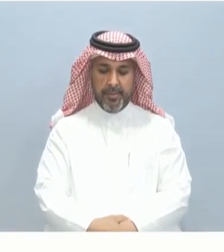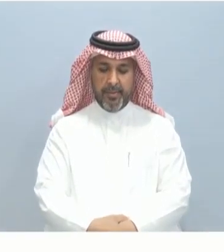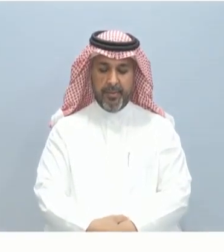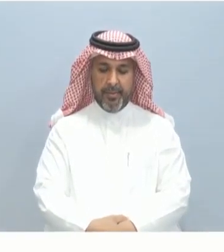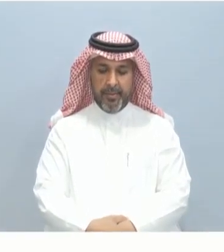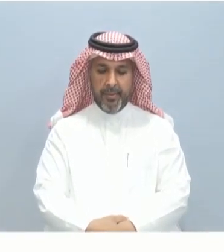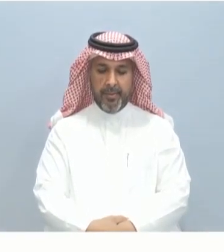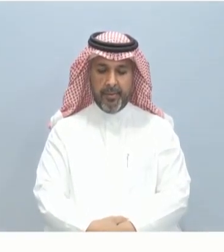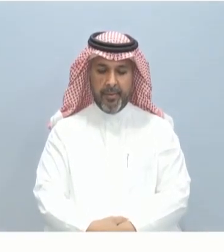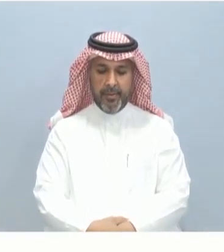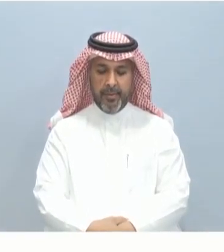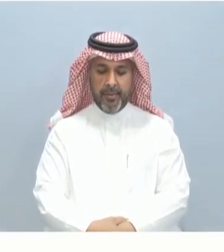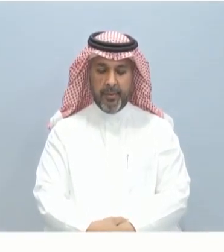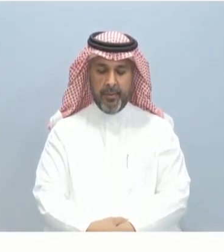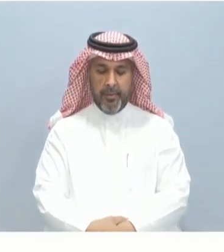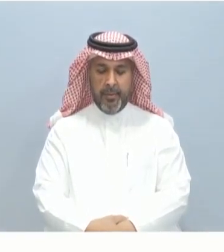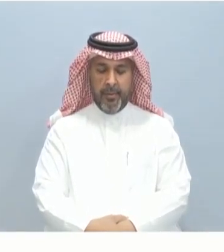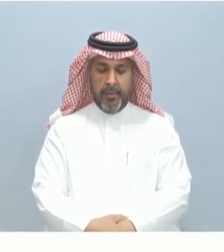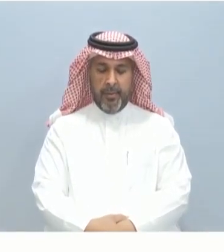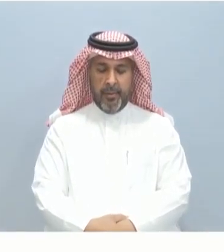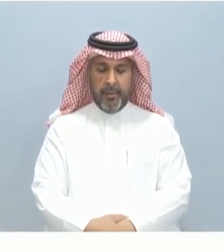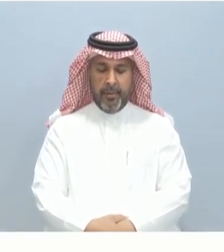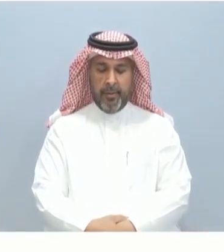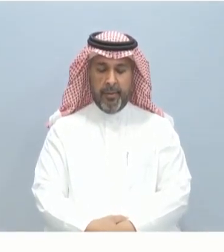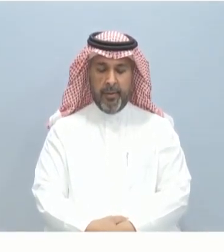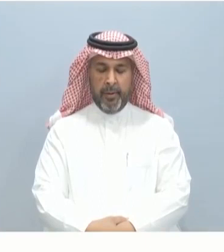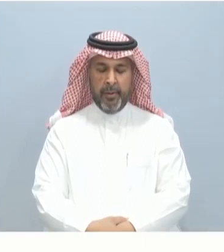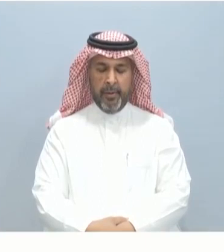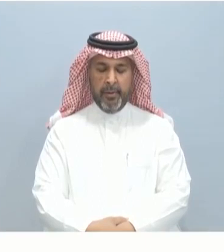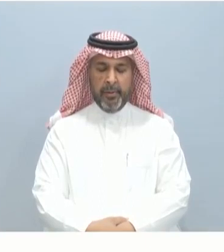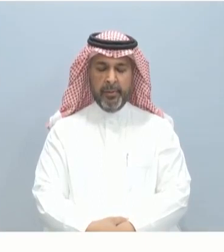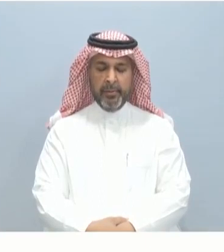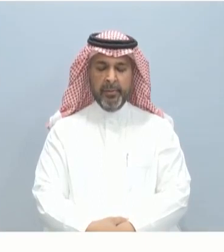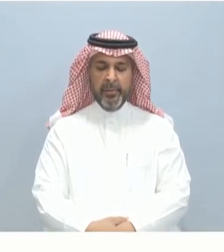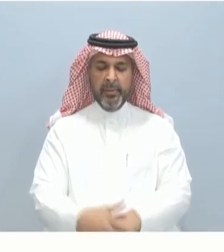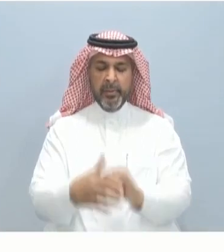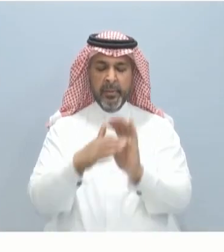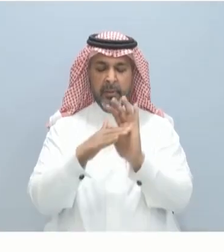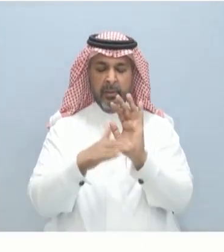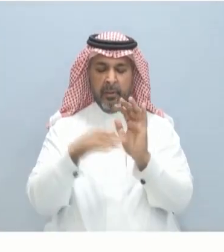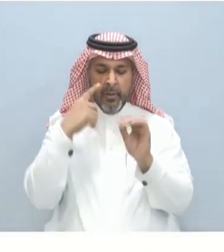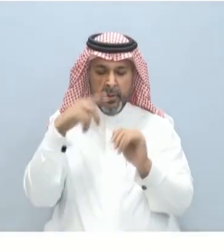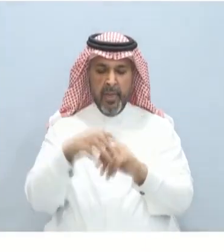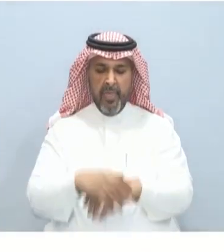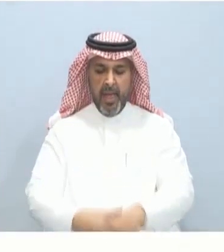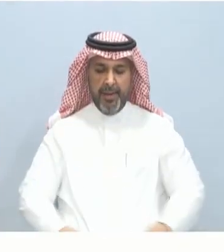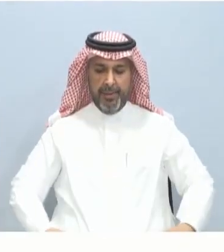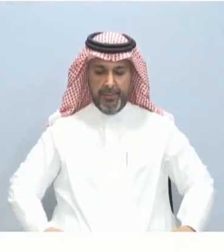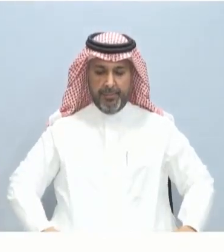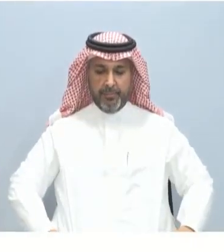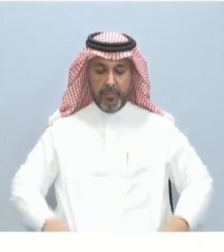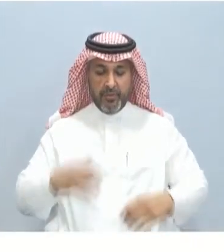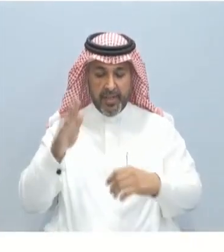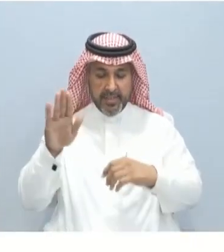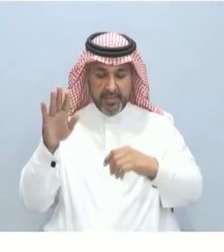سين واربعه وعباره عن مربع للمجموع مثال على مربع الكامل بالنسبه